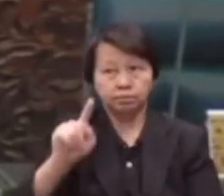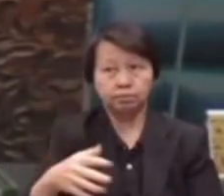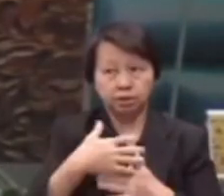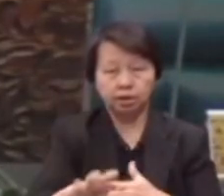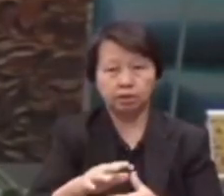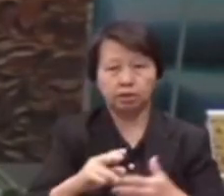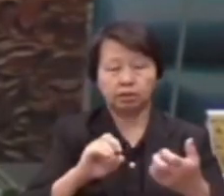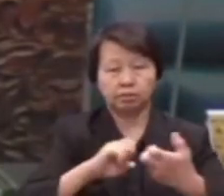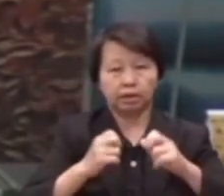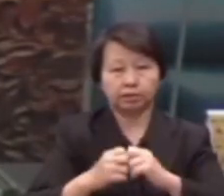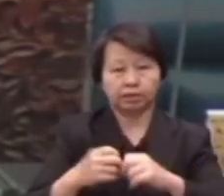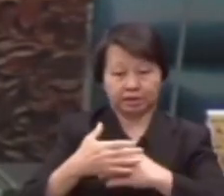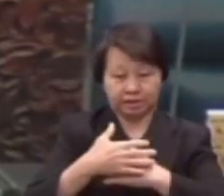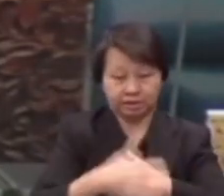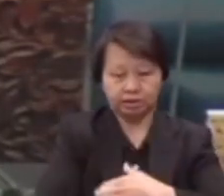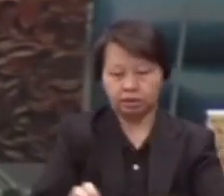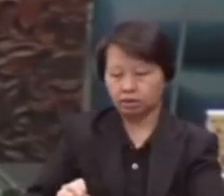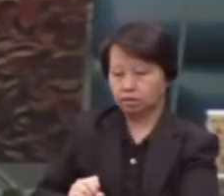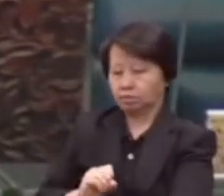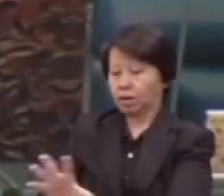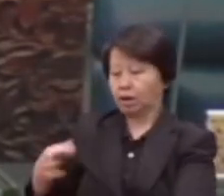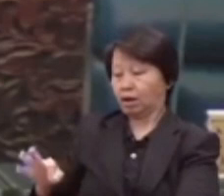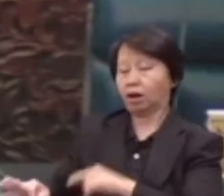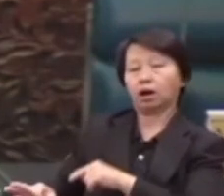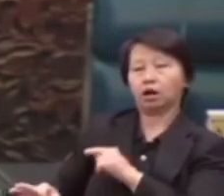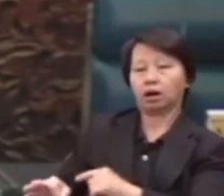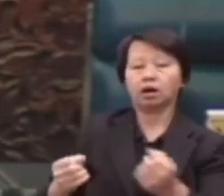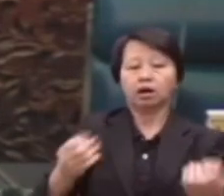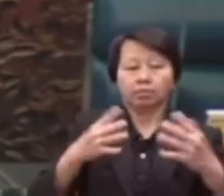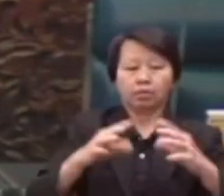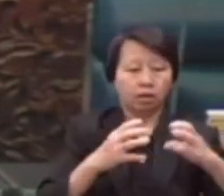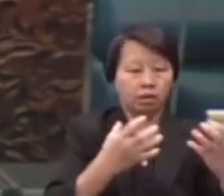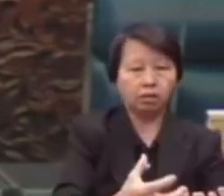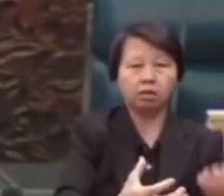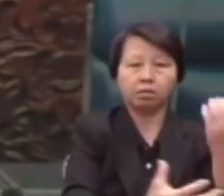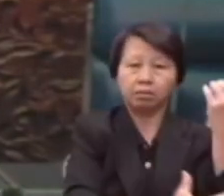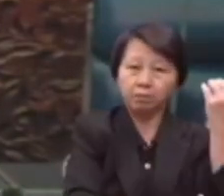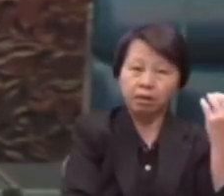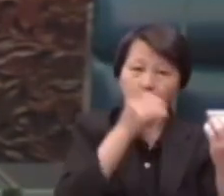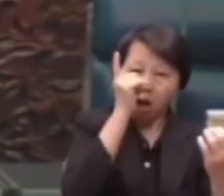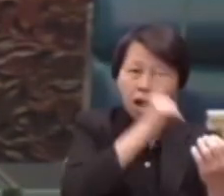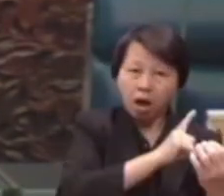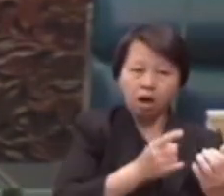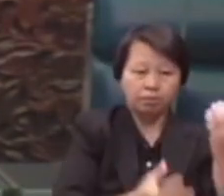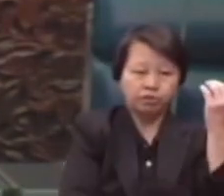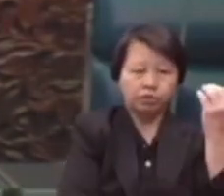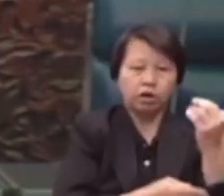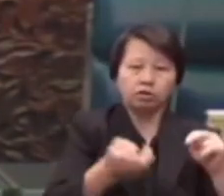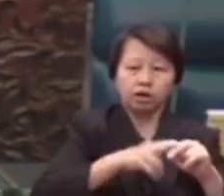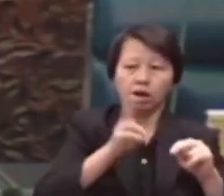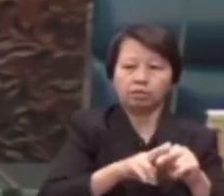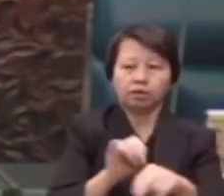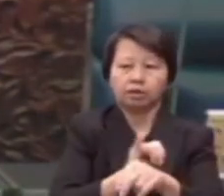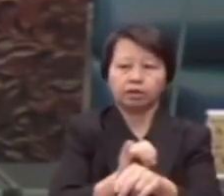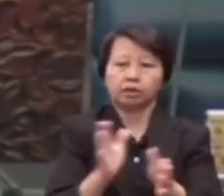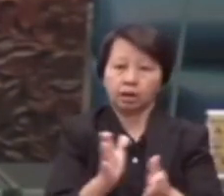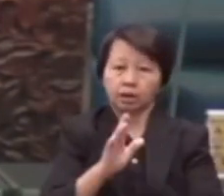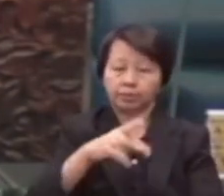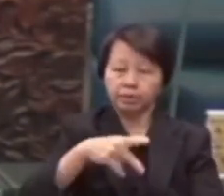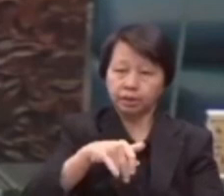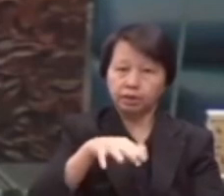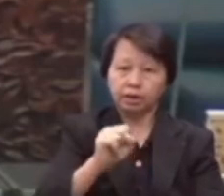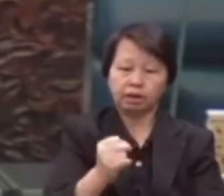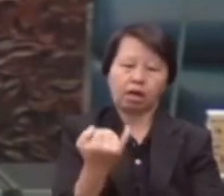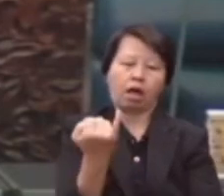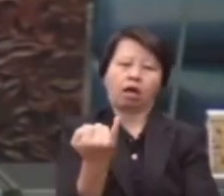menghadapi masalah pandemik. Ramai yang dah terkesan, kumpulan rentan, miskin bertambah, industri kecil sederhana pun